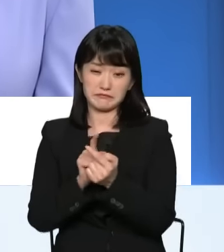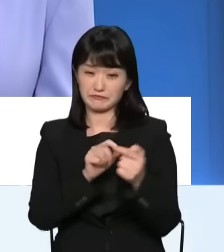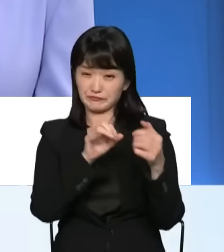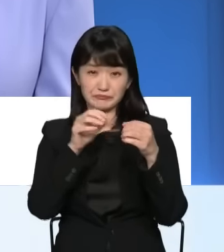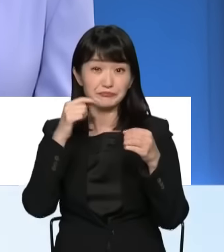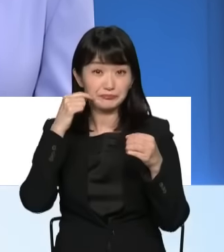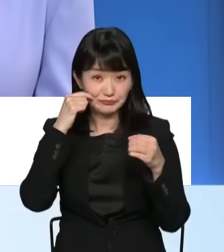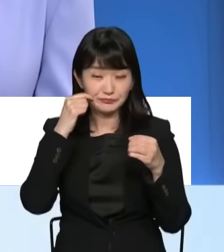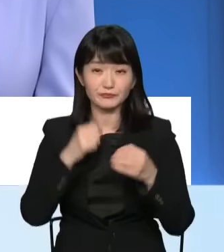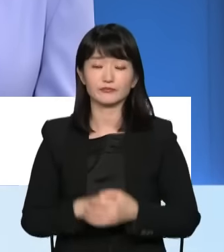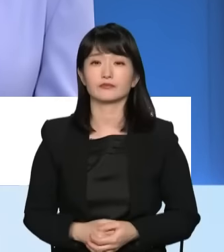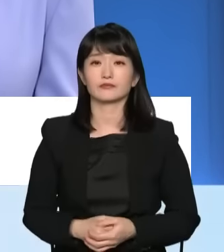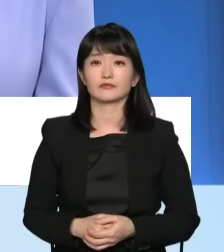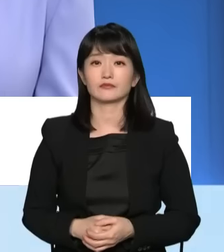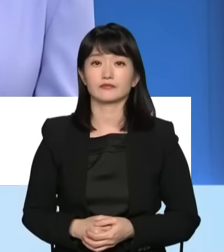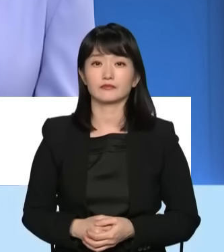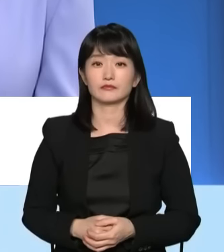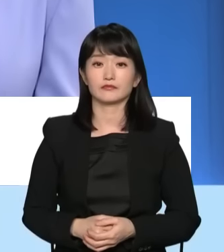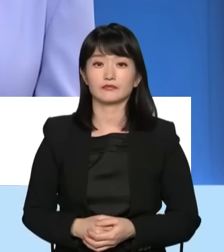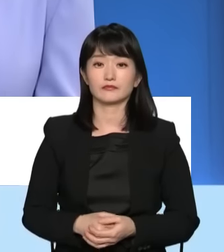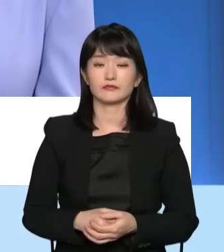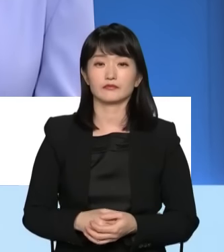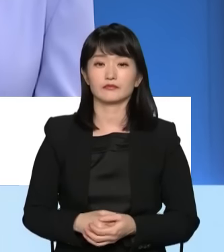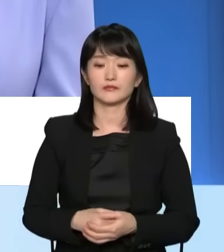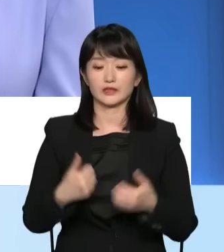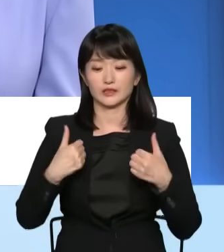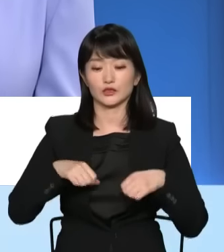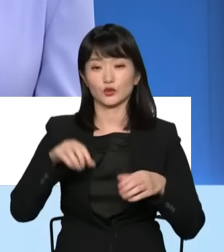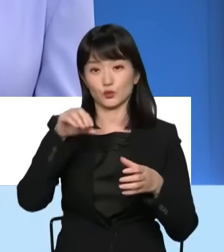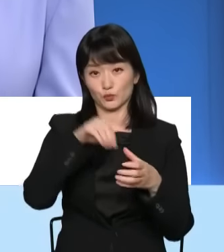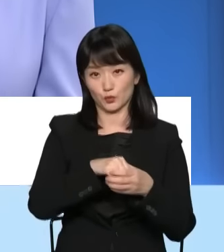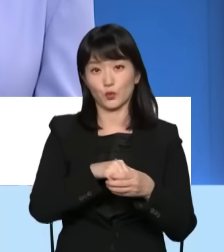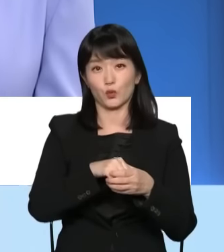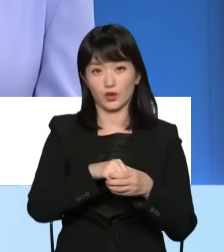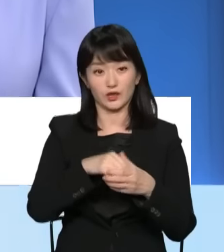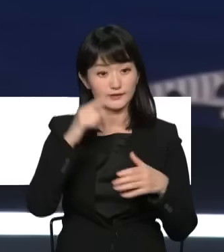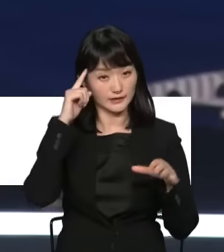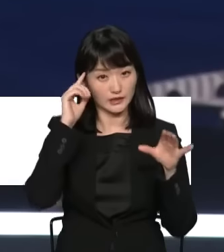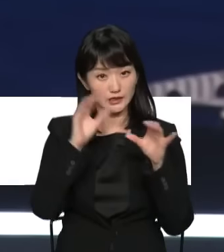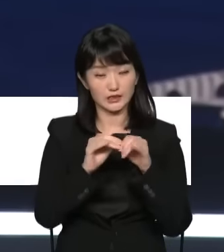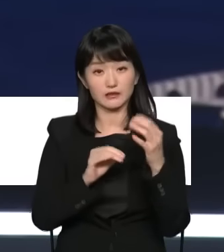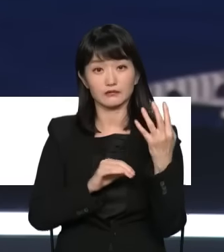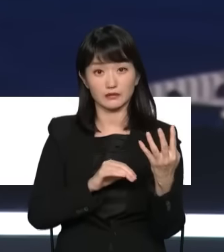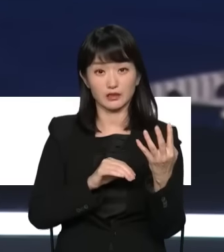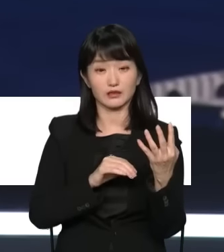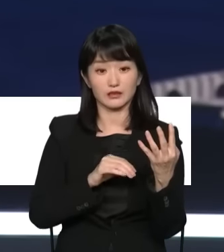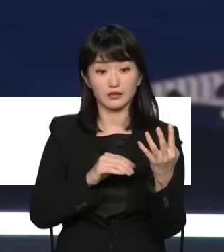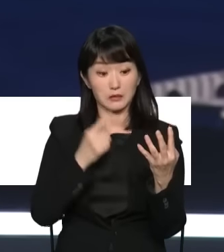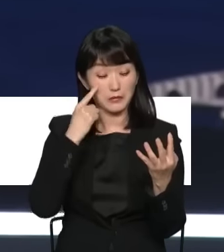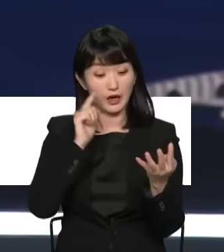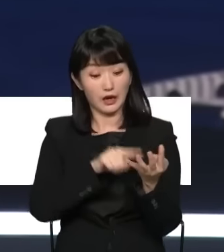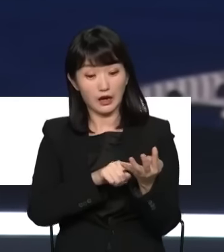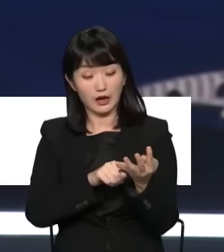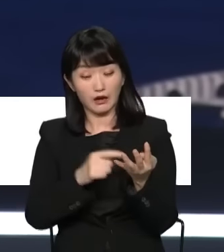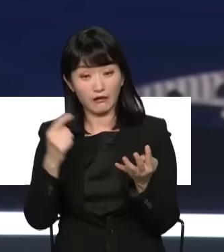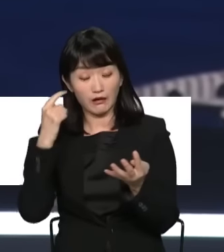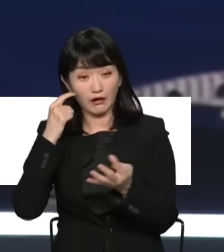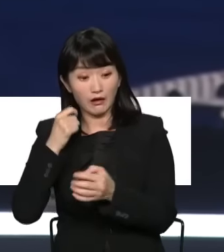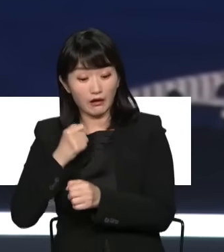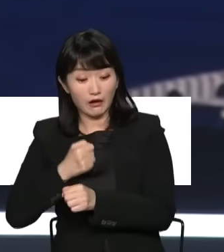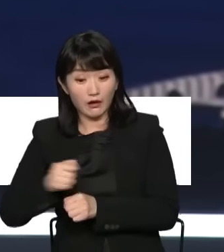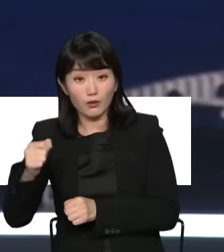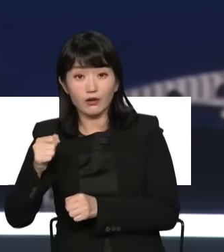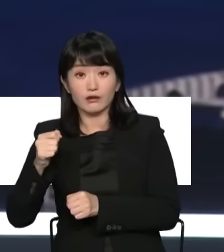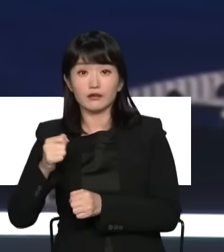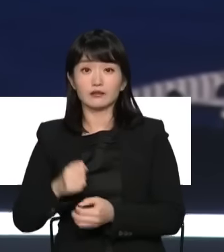아무래도이 내표 그깐 기관까지 포함해서 나왔다라는 것에 좀 당황스러워 하신 분들이 있는 거 같습니다 조금 전에